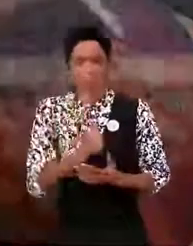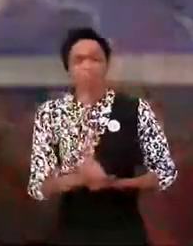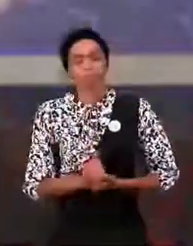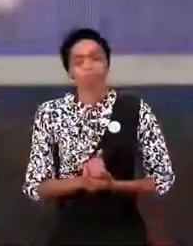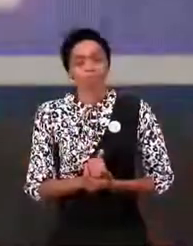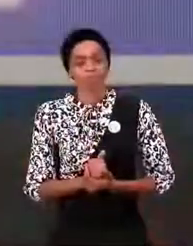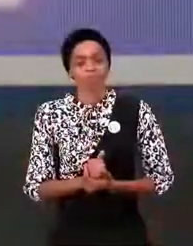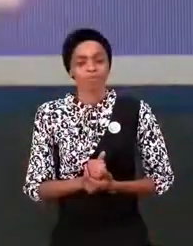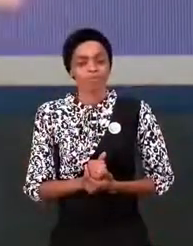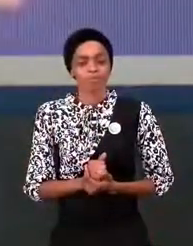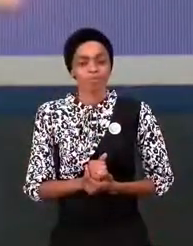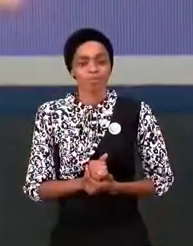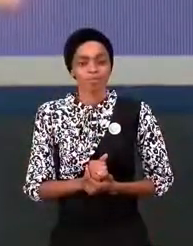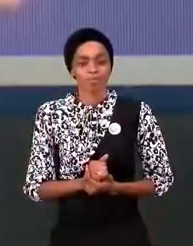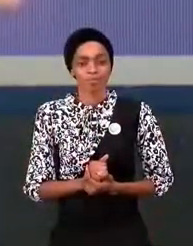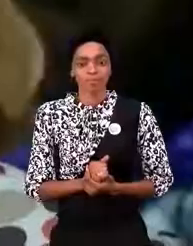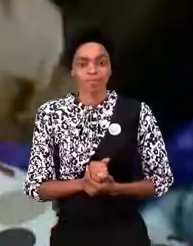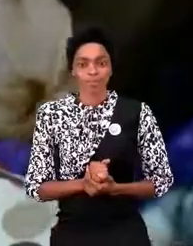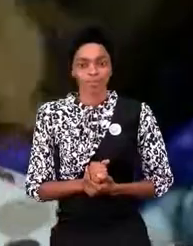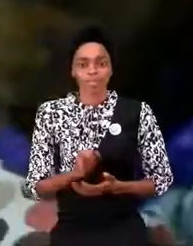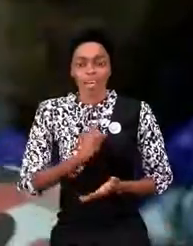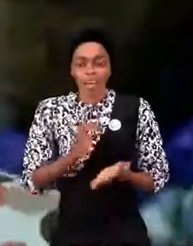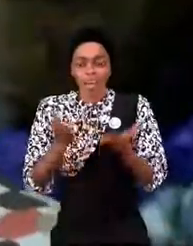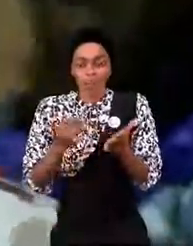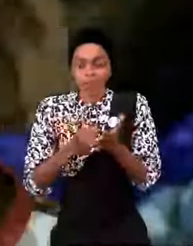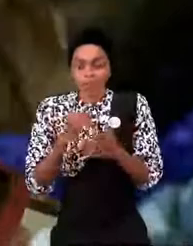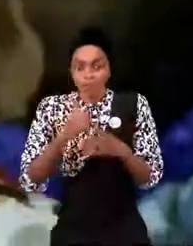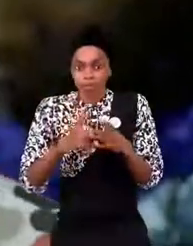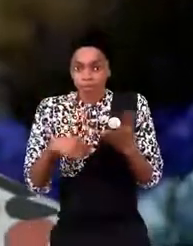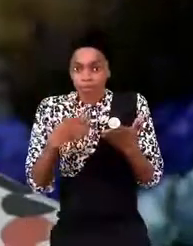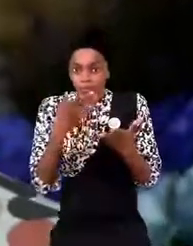Je le veux. Je le veux.